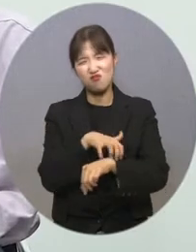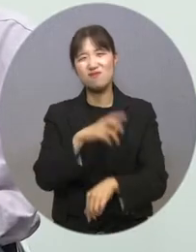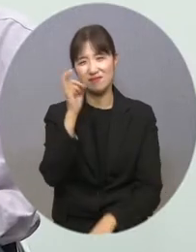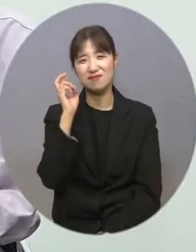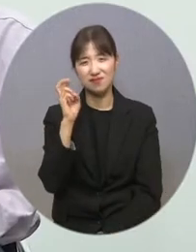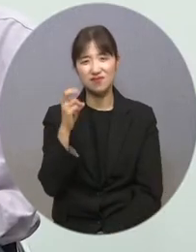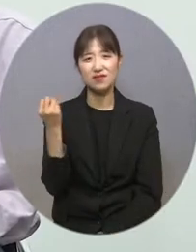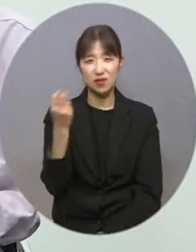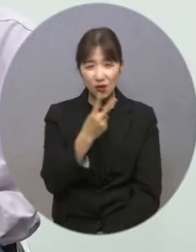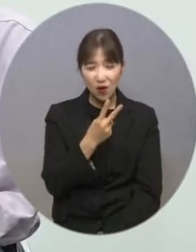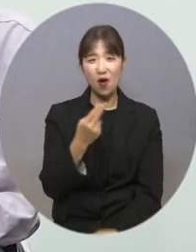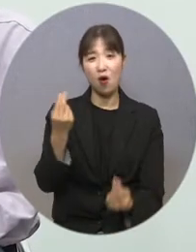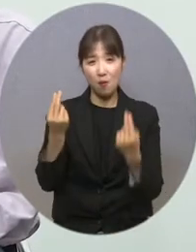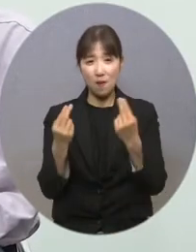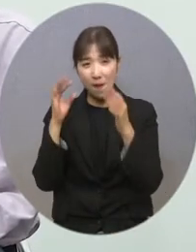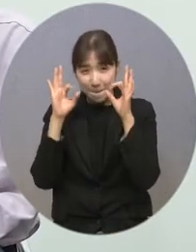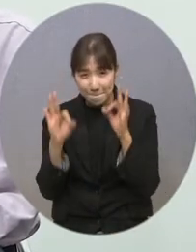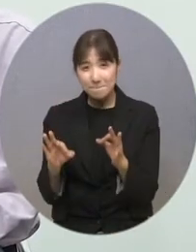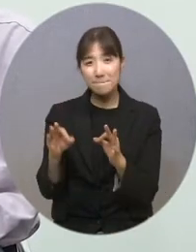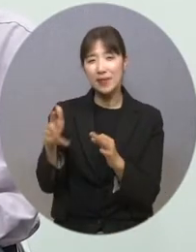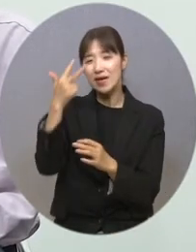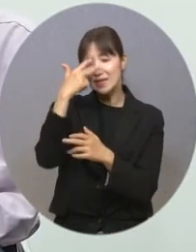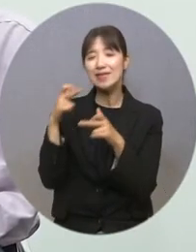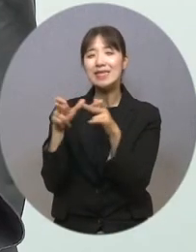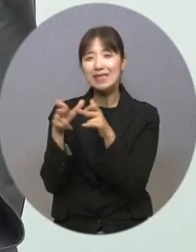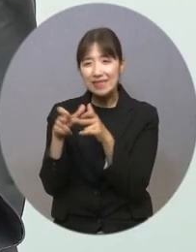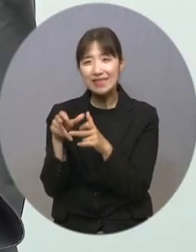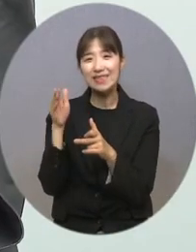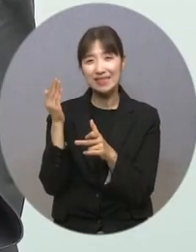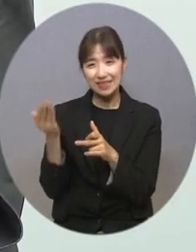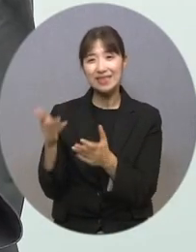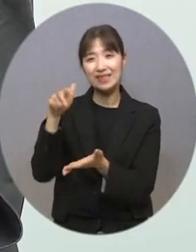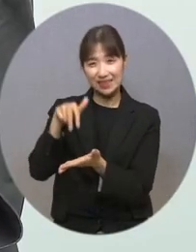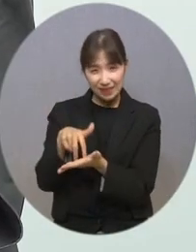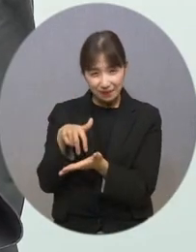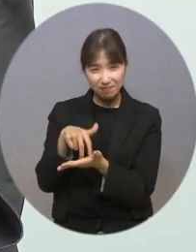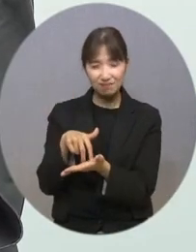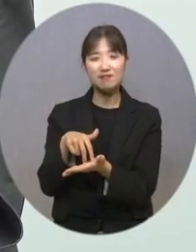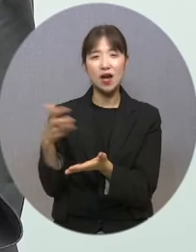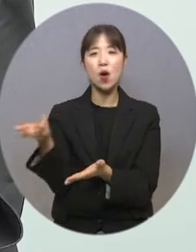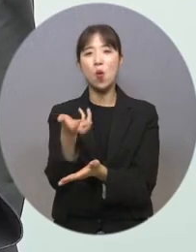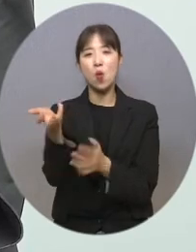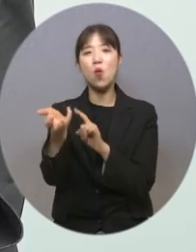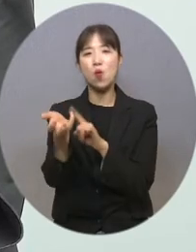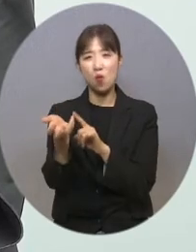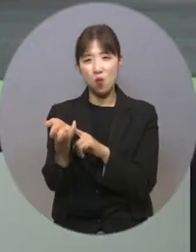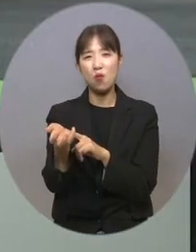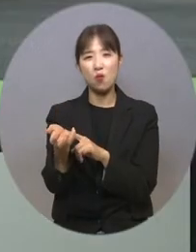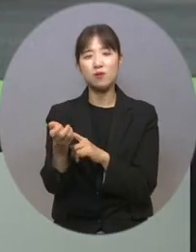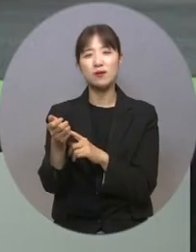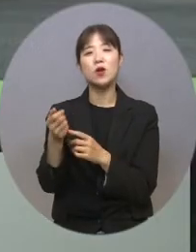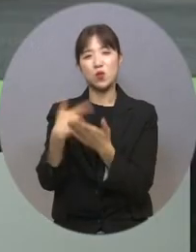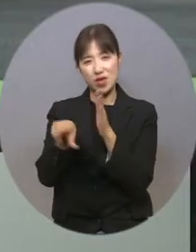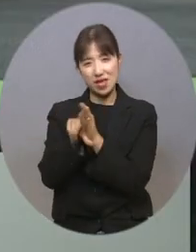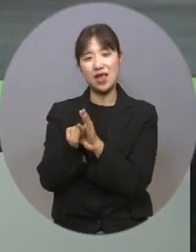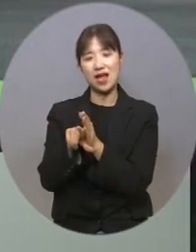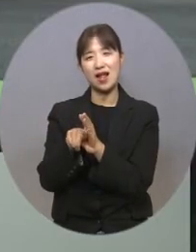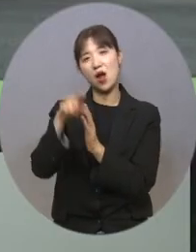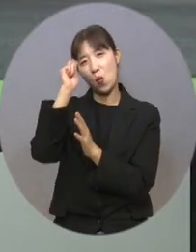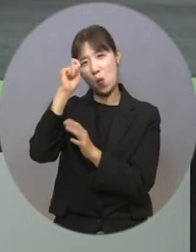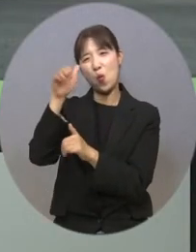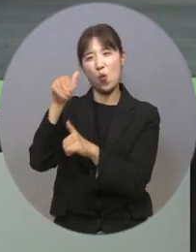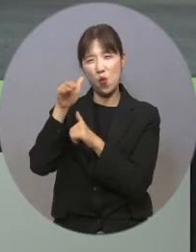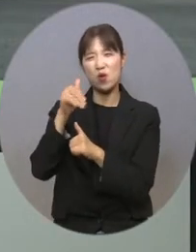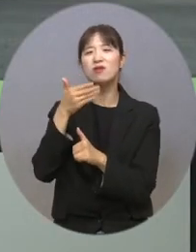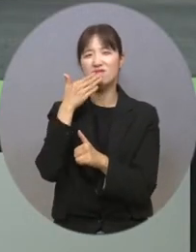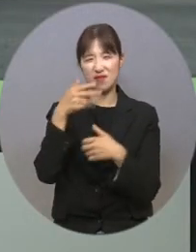거 같고 상대적으로 스모 님은 현재 시가 저흰 이동 지원을 위한 니콜 태시 오히려 더 선호 되는 거죠